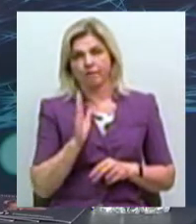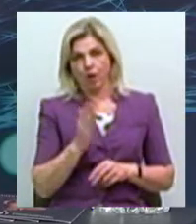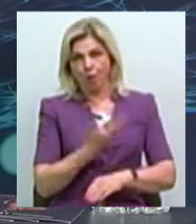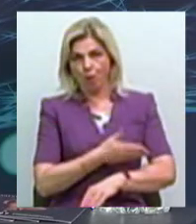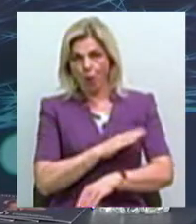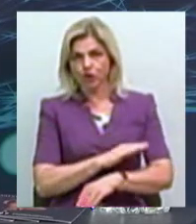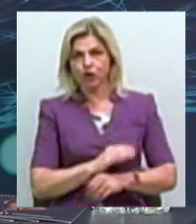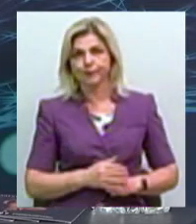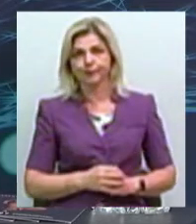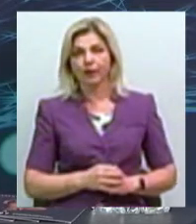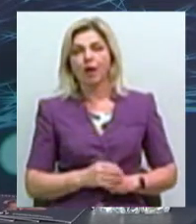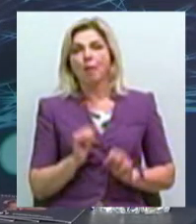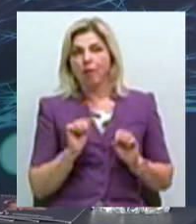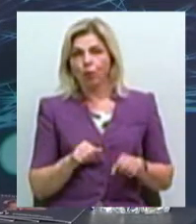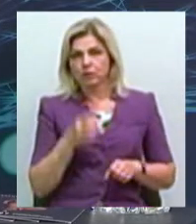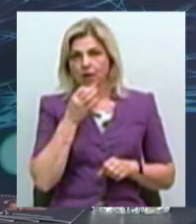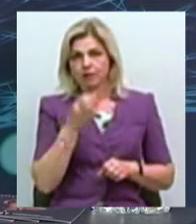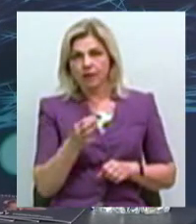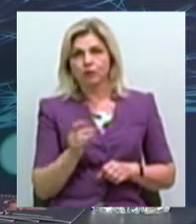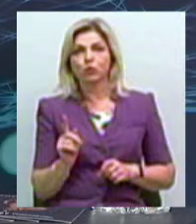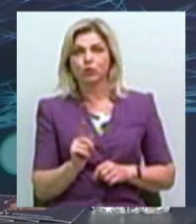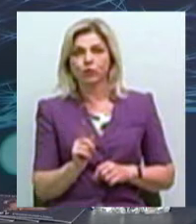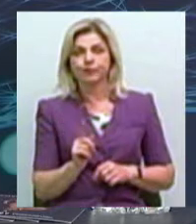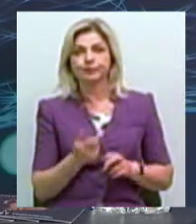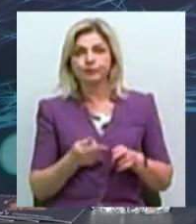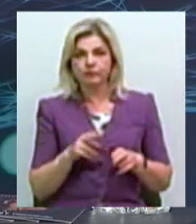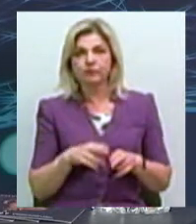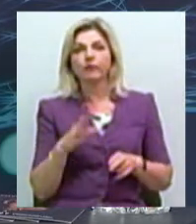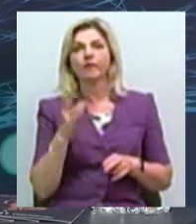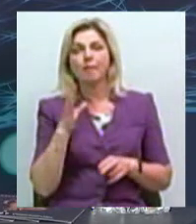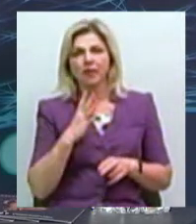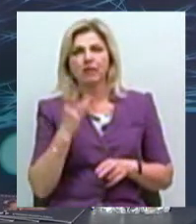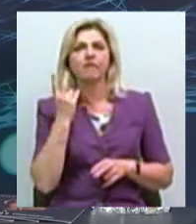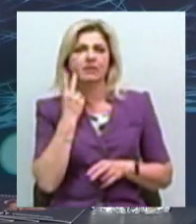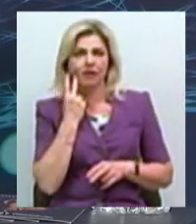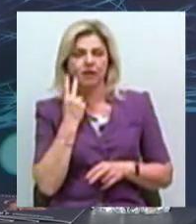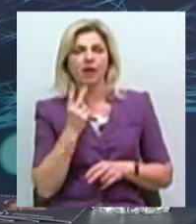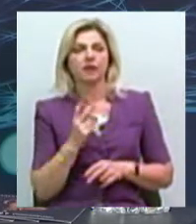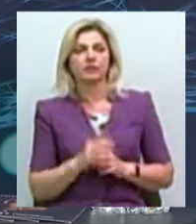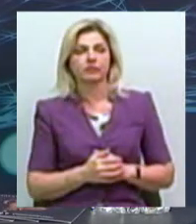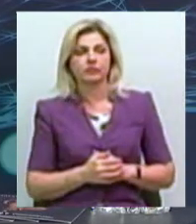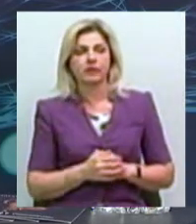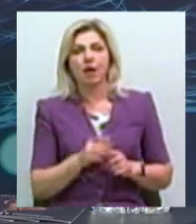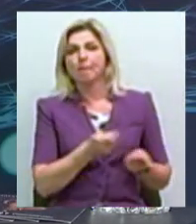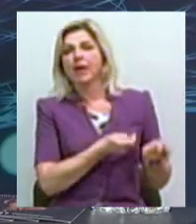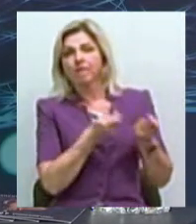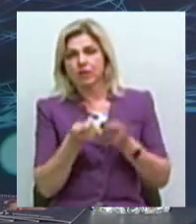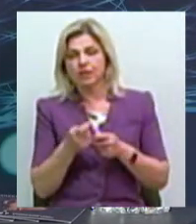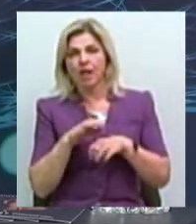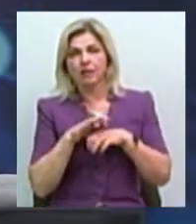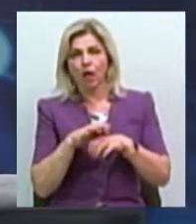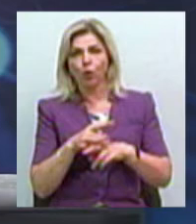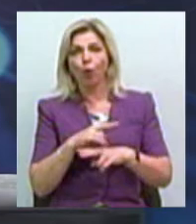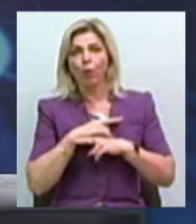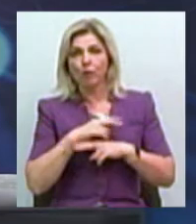Польше. То есть могу сказать, что это было всегда. То есть транспортировать тело умершего